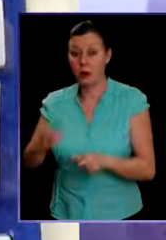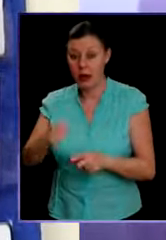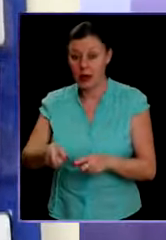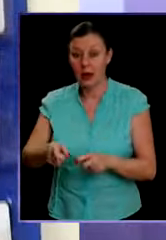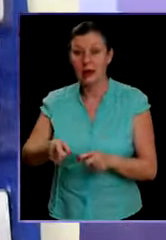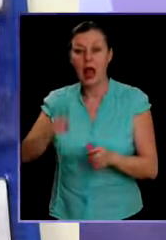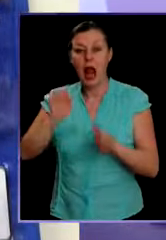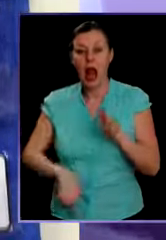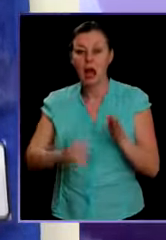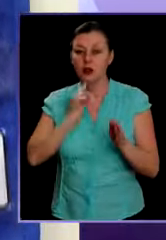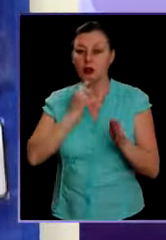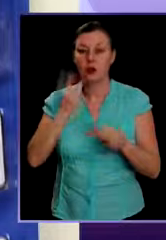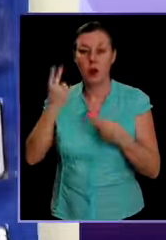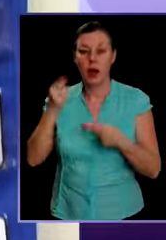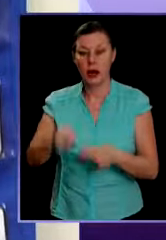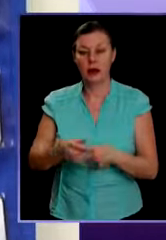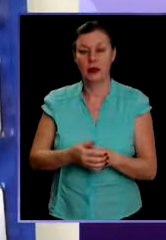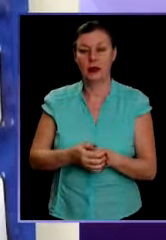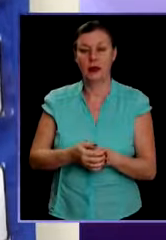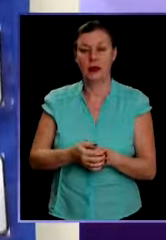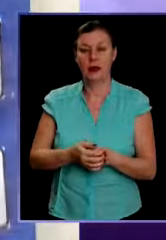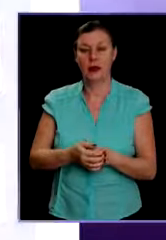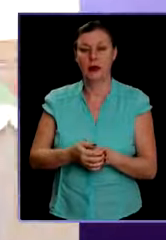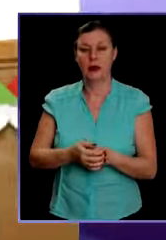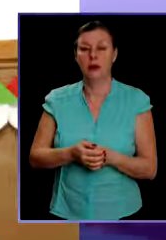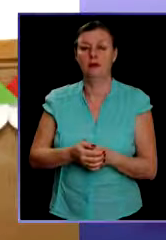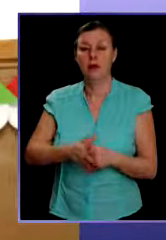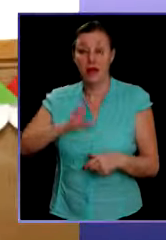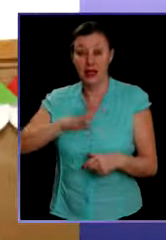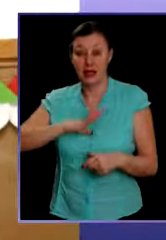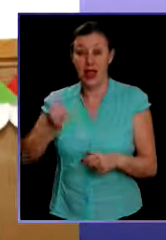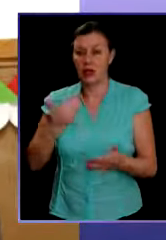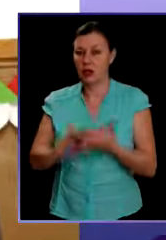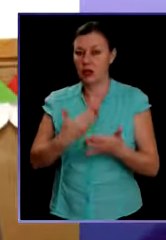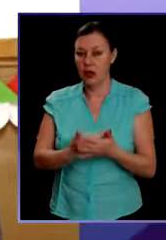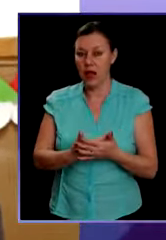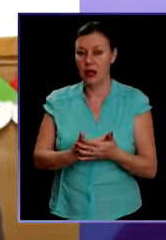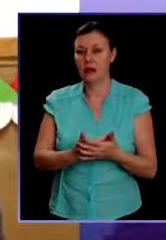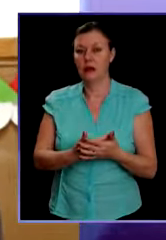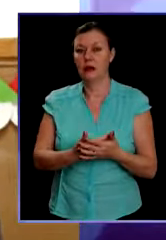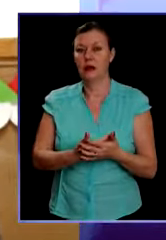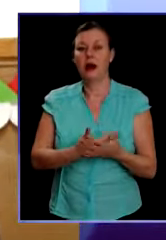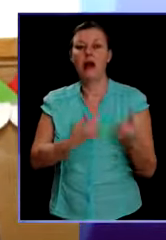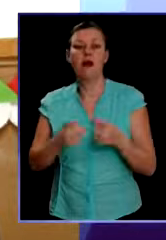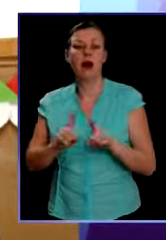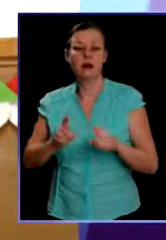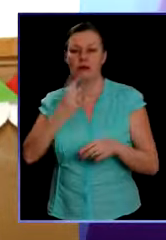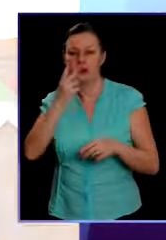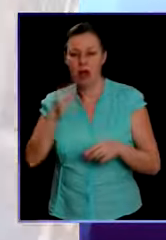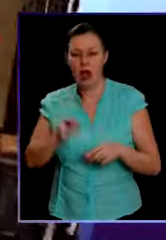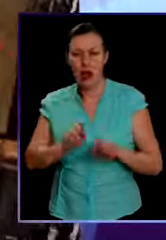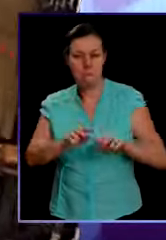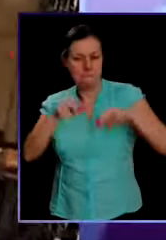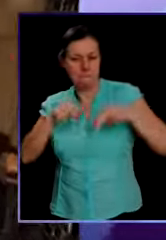úszodába, addigra le fog esni a cukorértéke annyira, hogy akár ez egy veszélyes állapot is lehet, vagy hát nagyon passzív